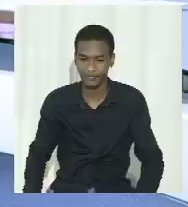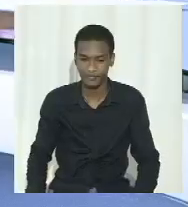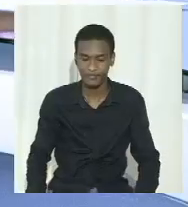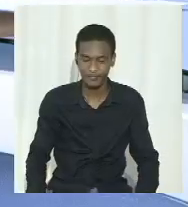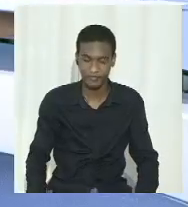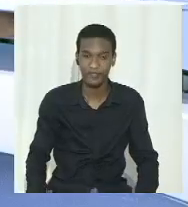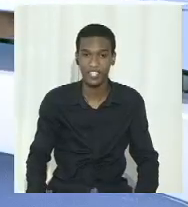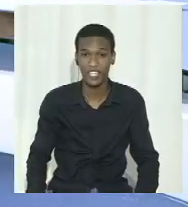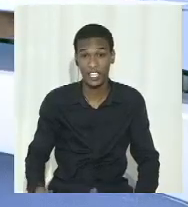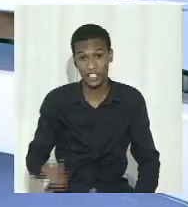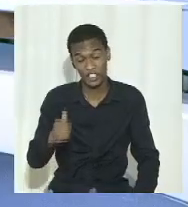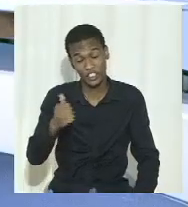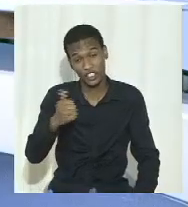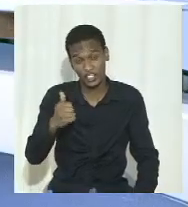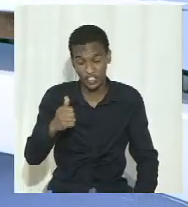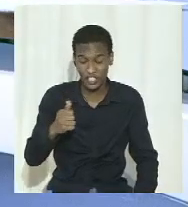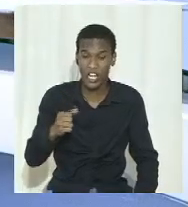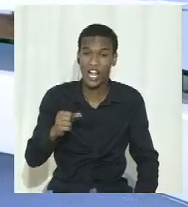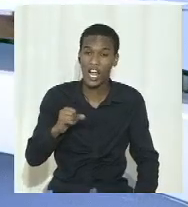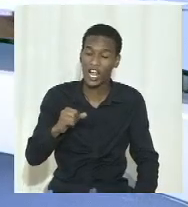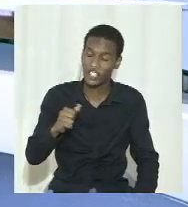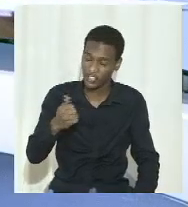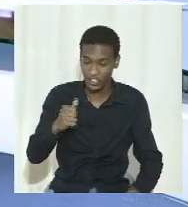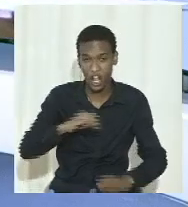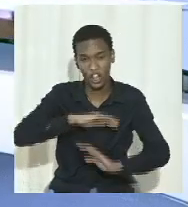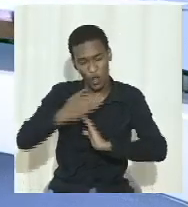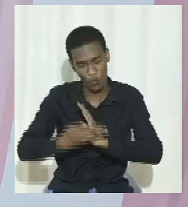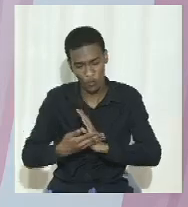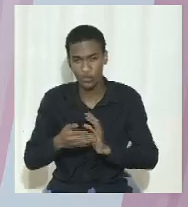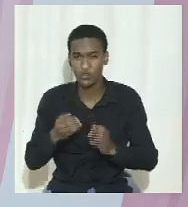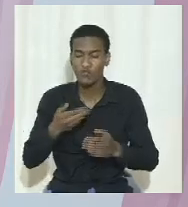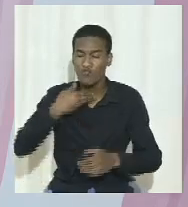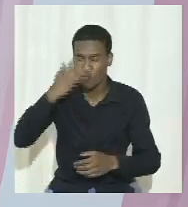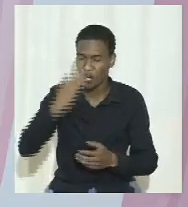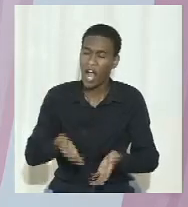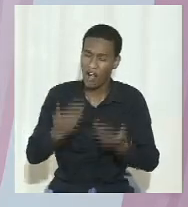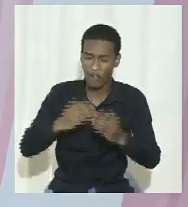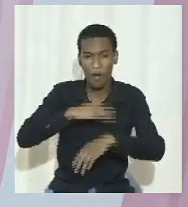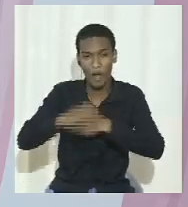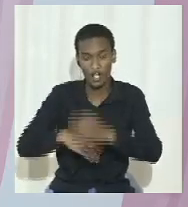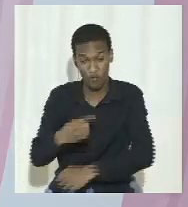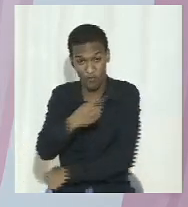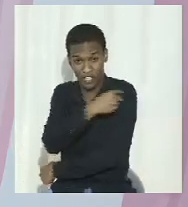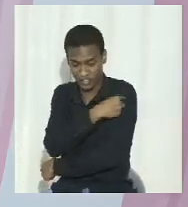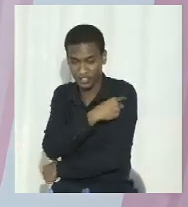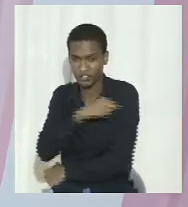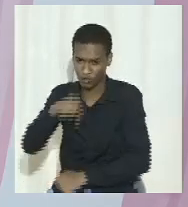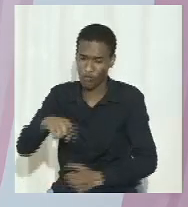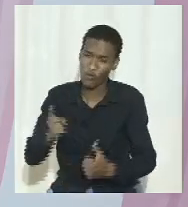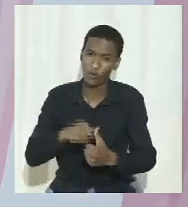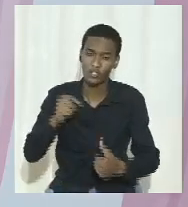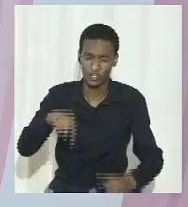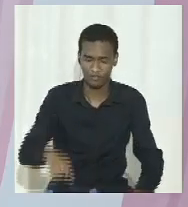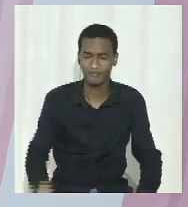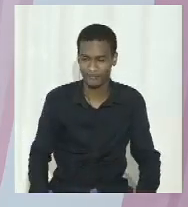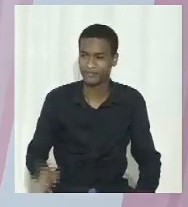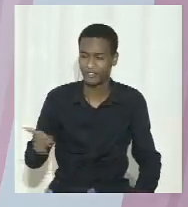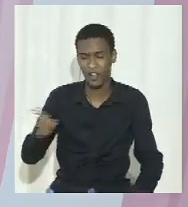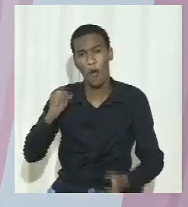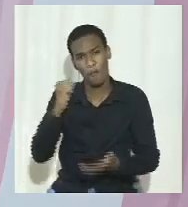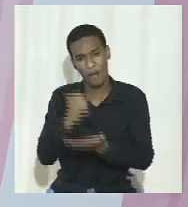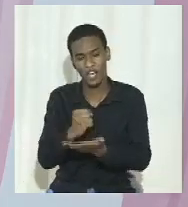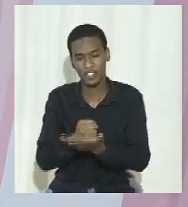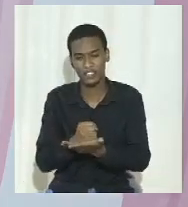izay izavy ny olona hisitraka amin'izao andihany voalohany izao? Marina tokoa izany avosoa izara